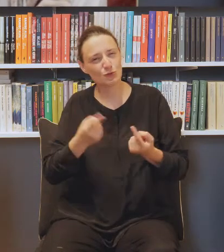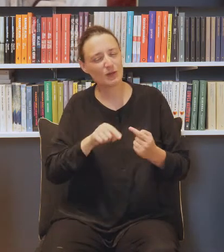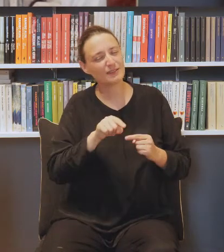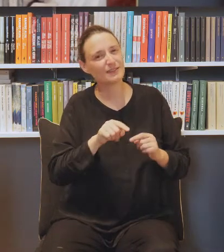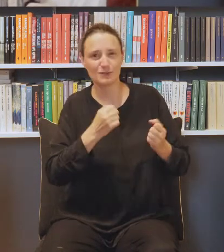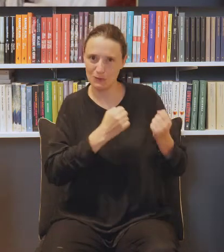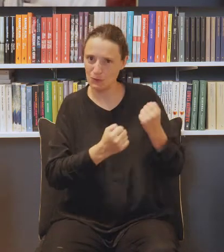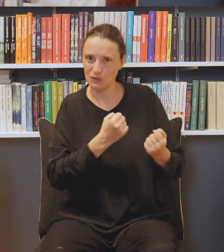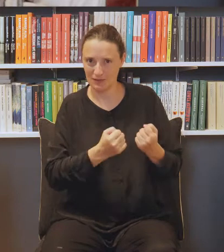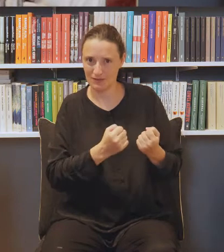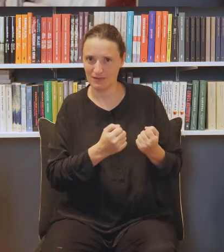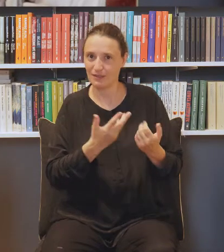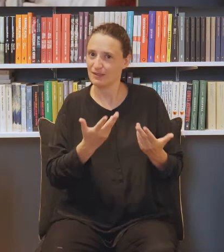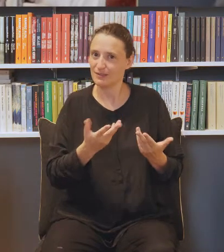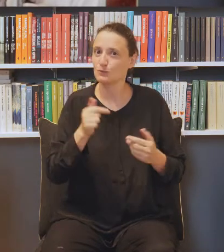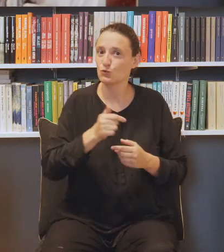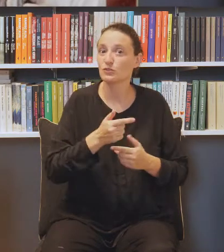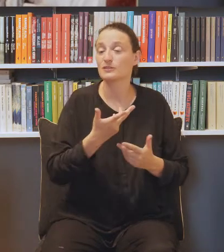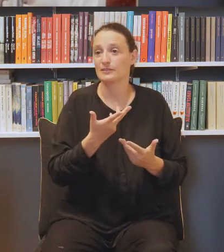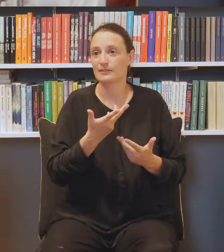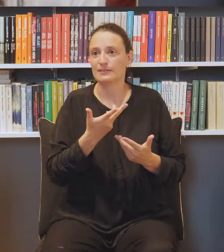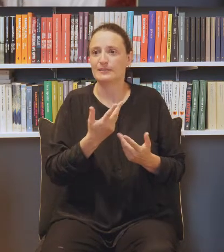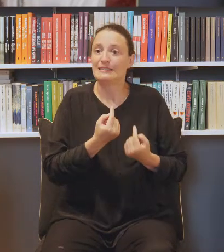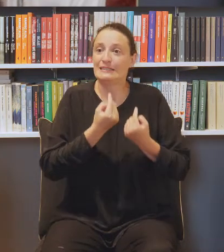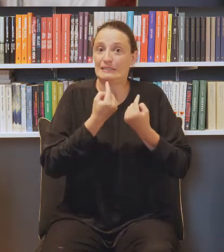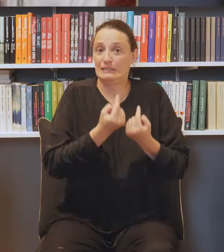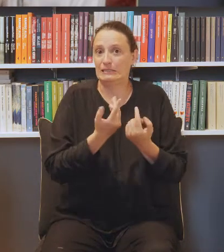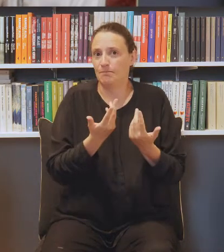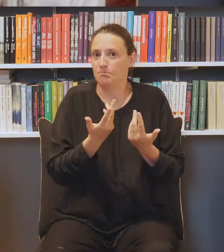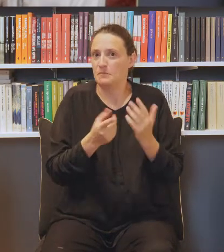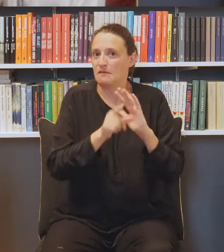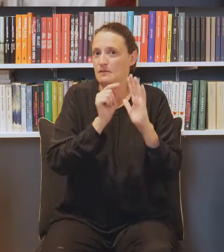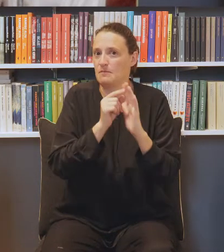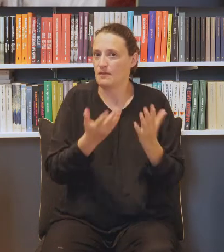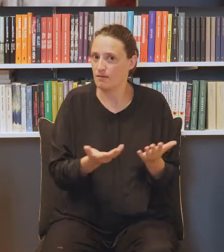która musi samo sobie tą ścieżkę i ona często jest trudna